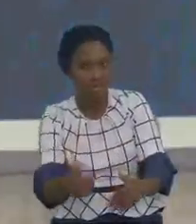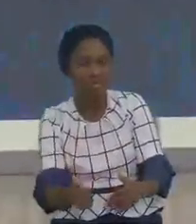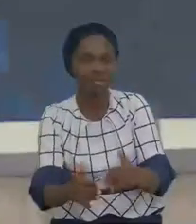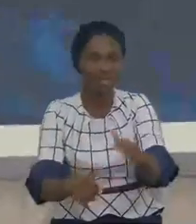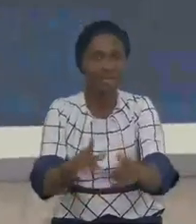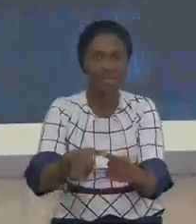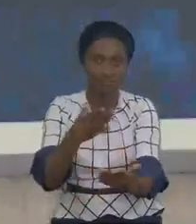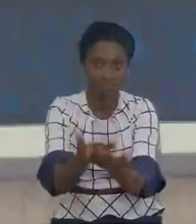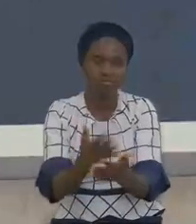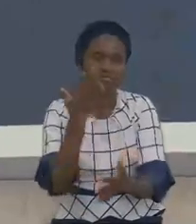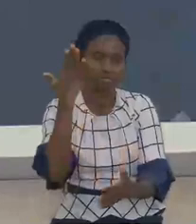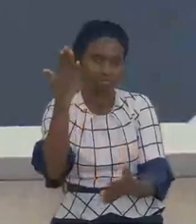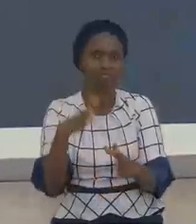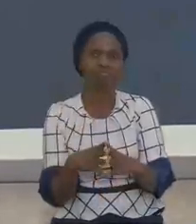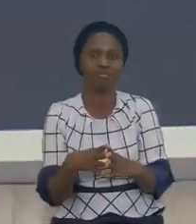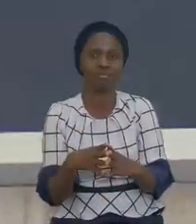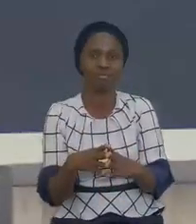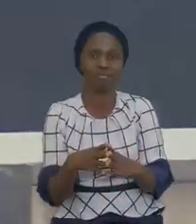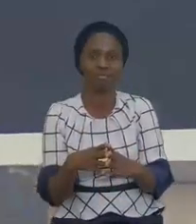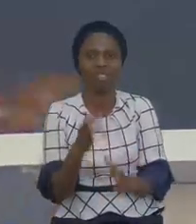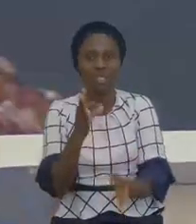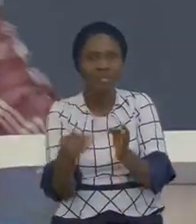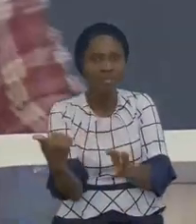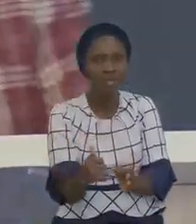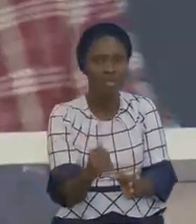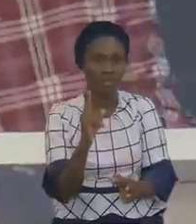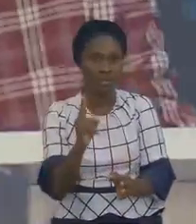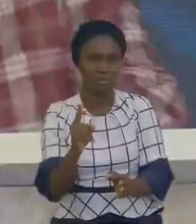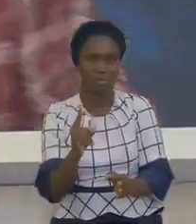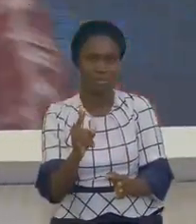Tout le monde commence toujours au niveau du bébé.